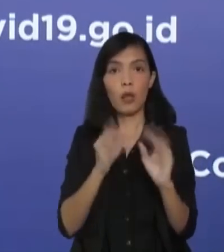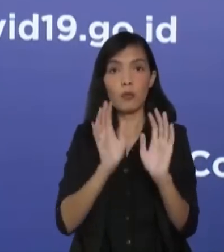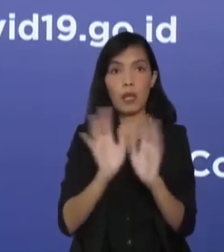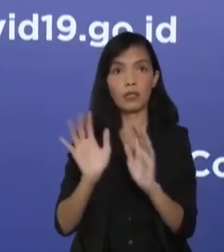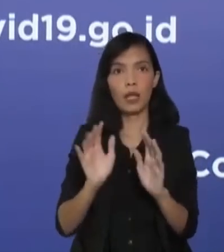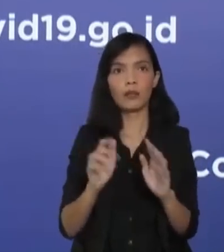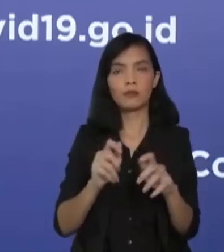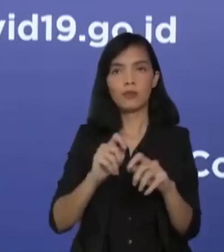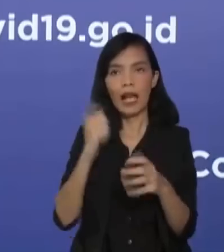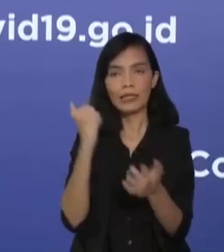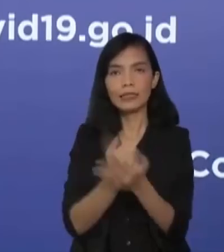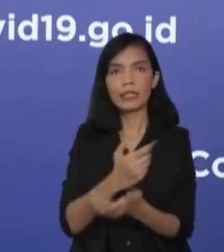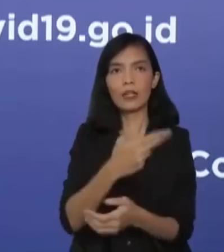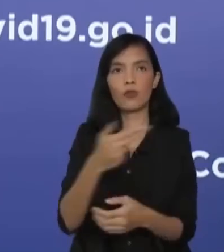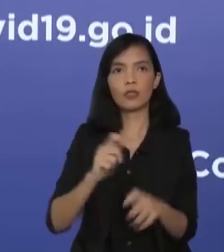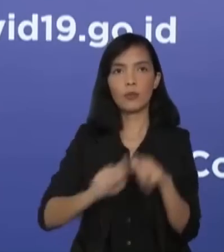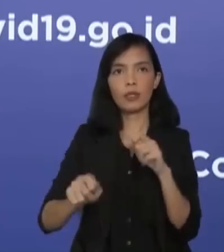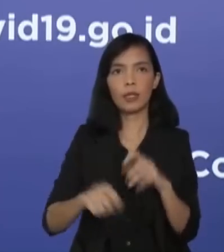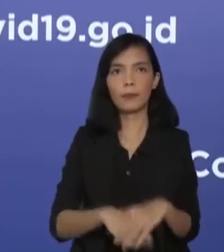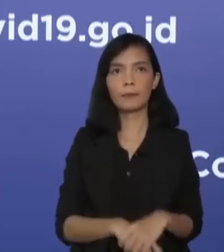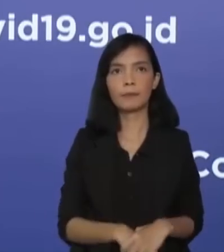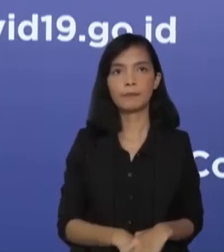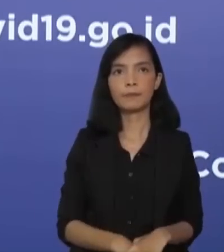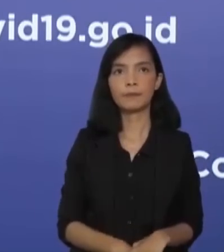dibuat di Indonesia.